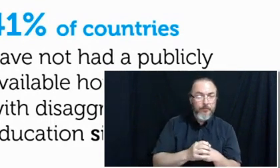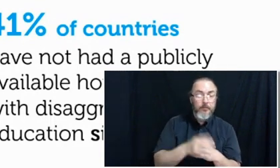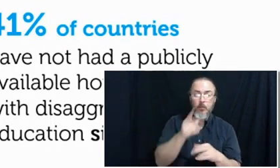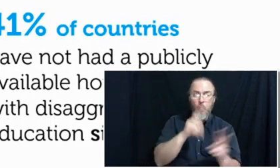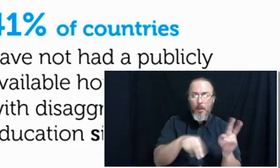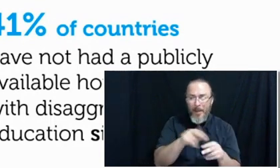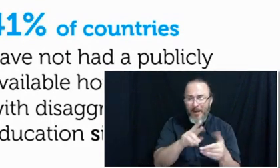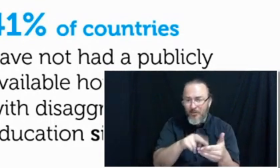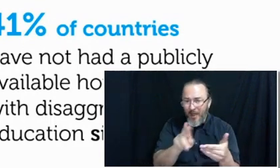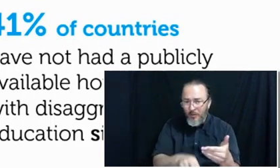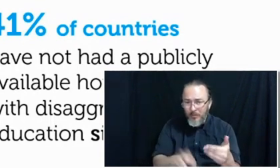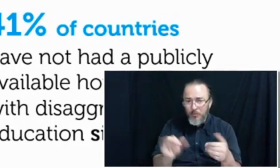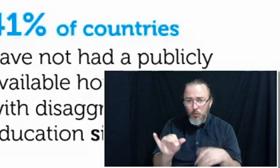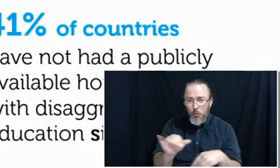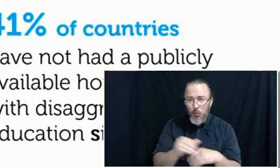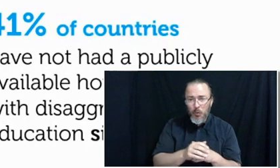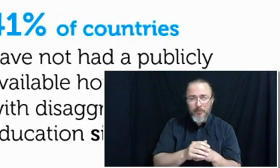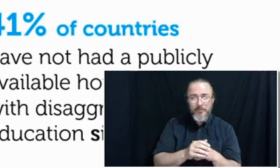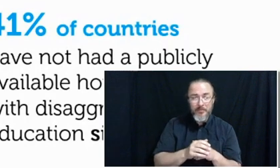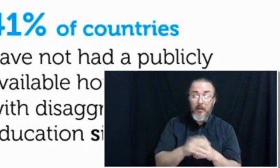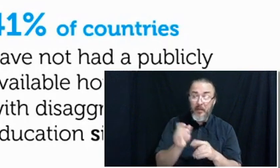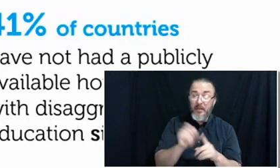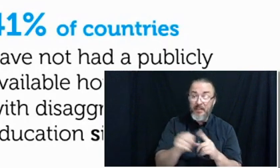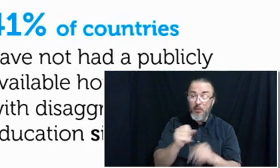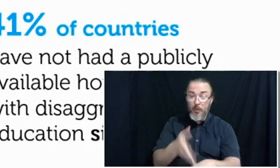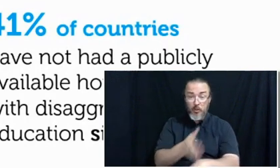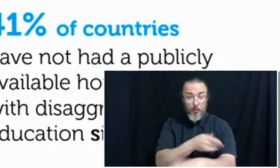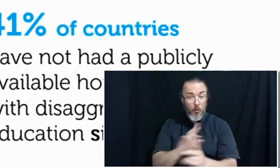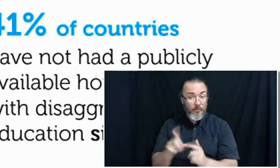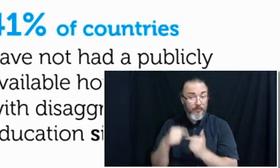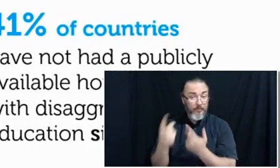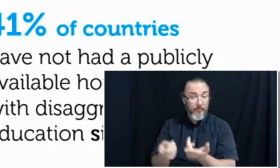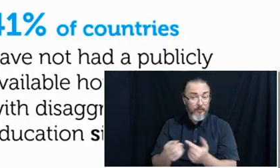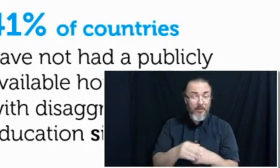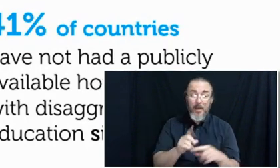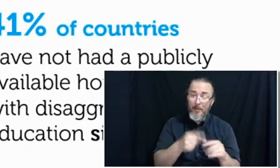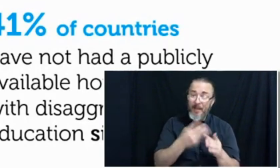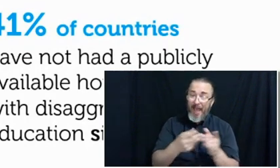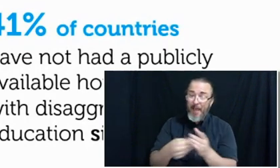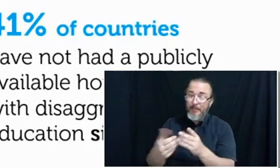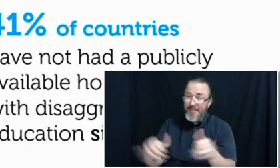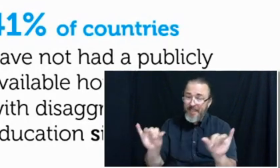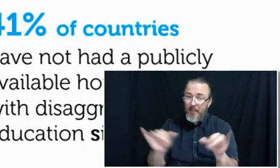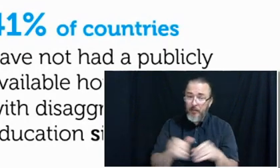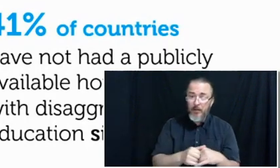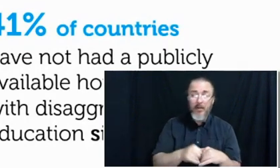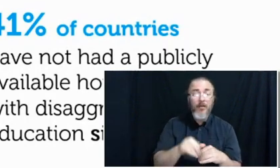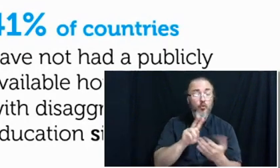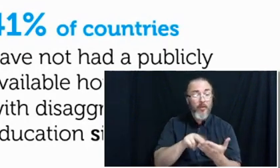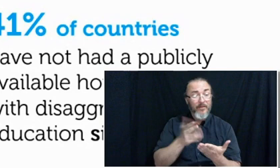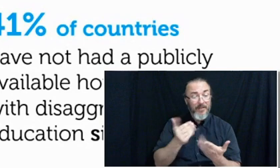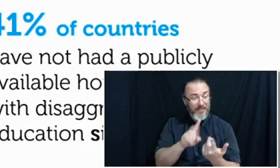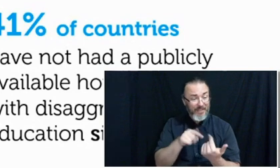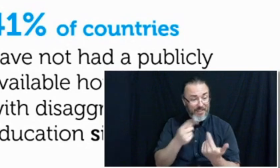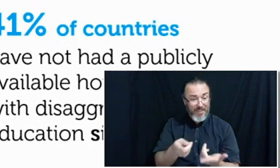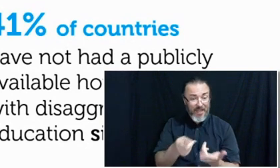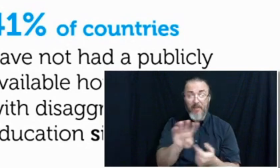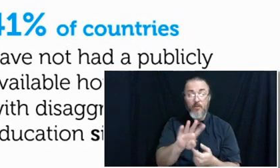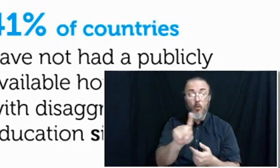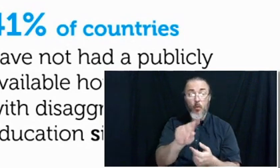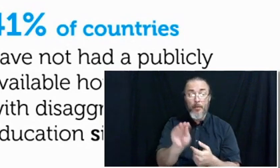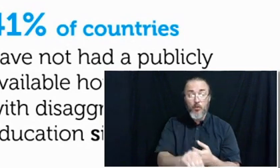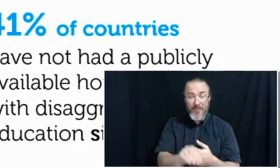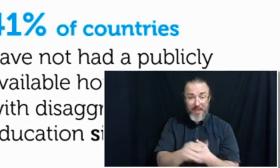résultats au niveau de la population. La situation s'est améliorée ces dernières années, mais les lacunes persistent. Depuis 2015, 41% des